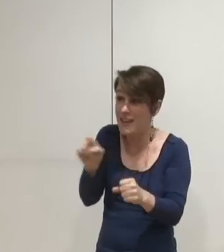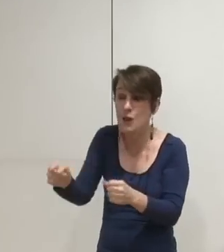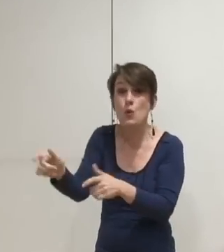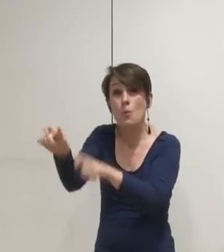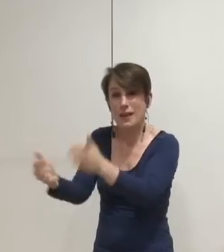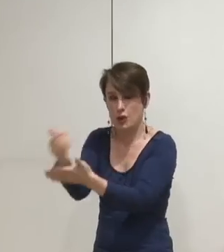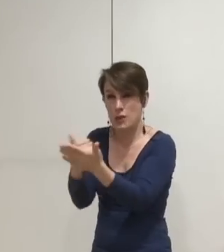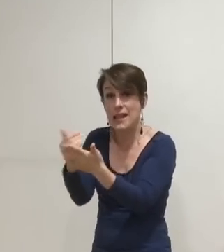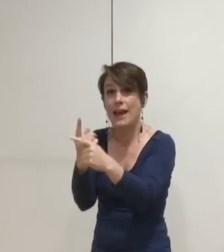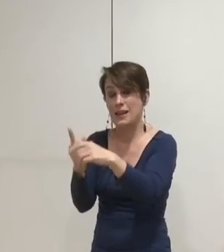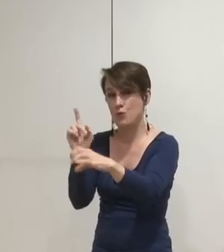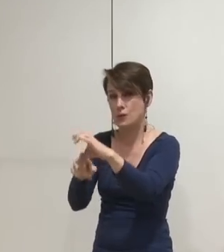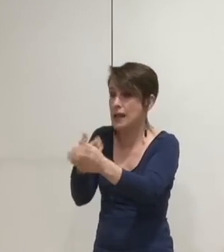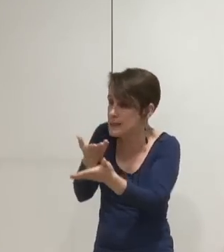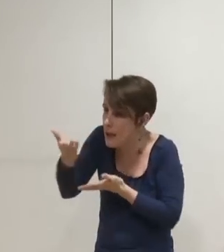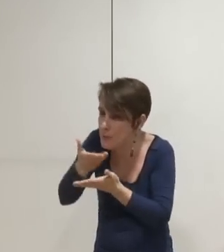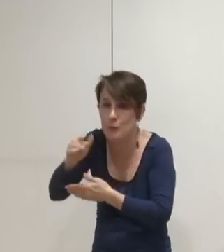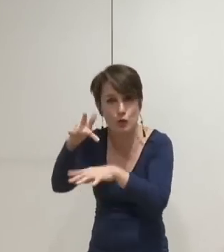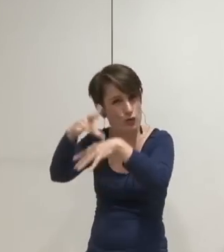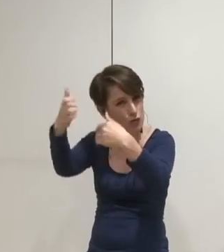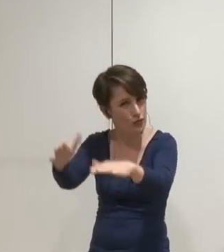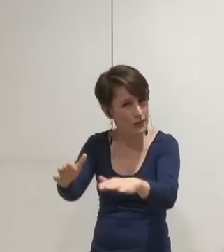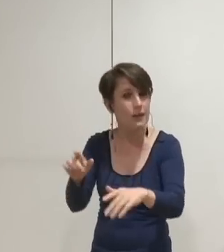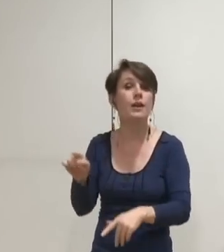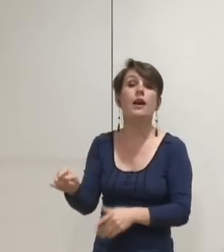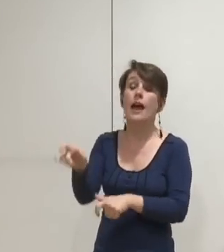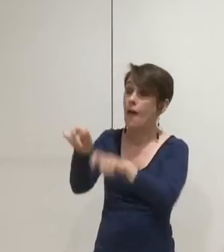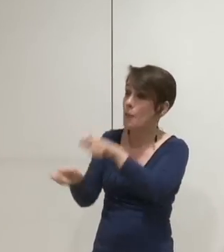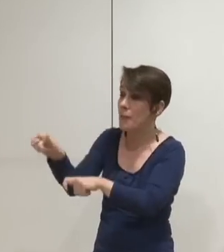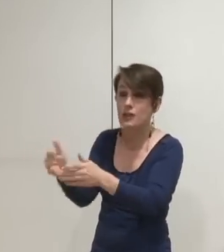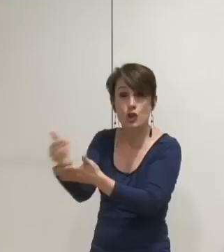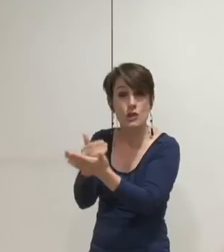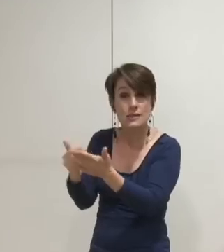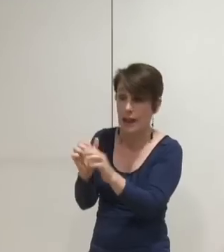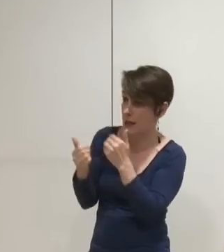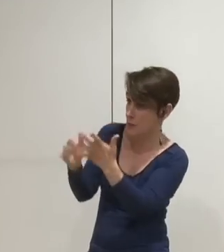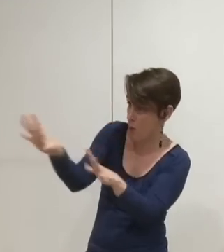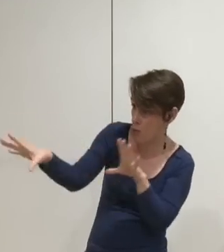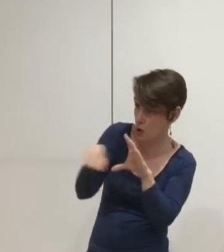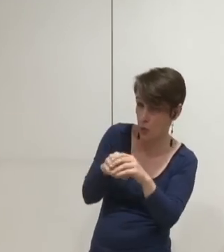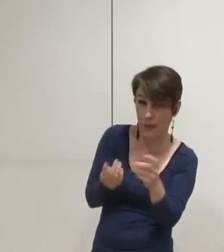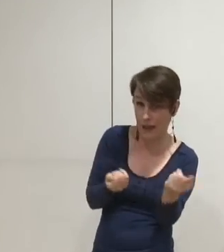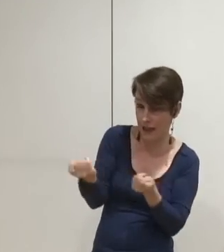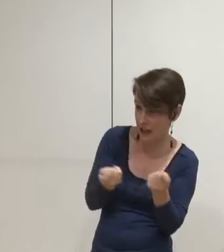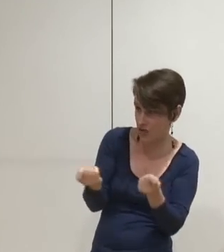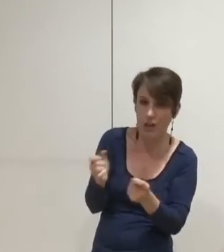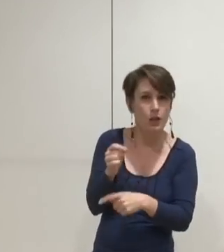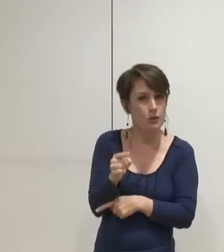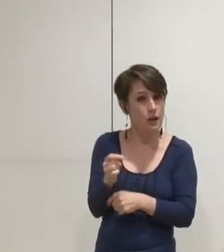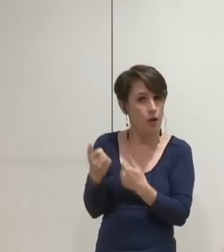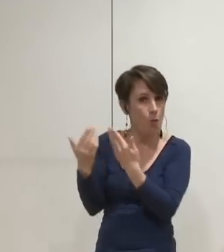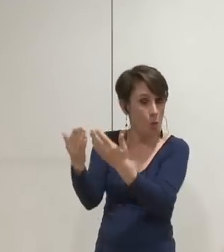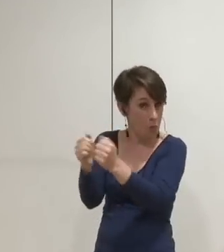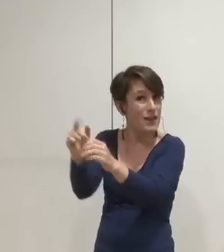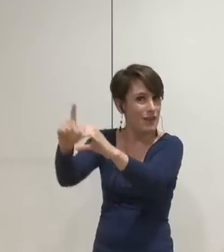l'intersyndical la proposition qui a été formulée aux salariés de reprise dans le cadre de la régie était au départ une proposition commune avec